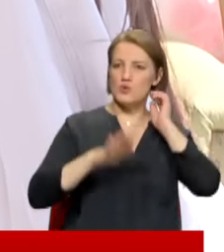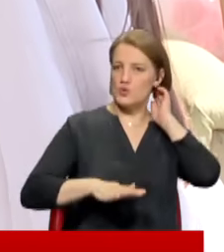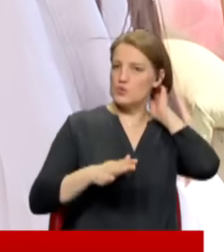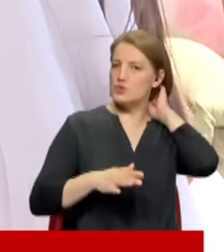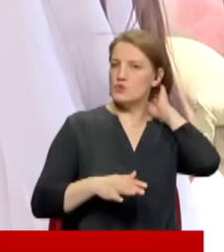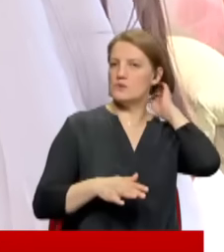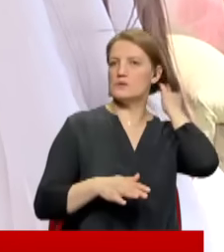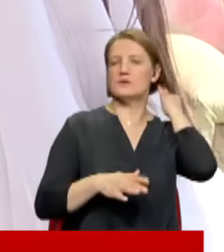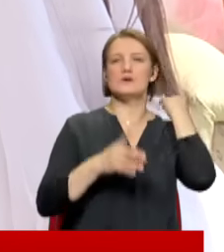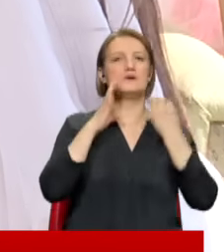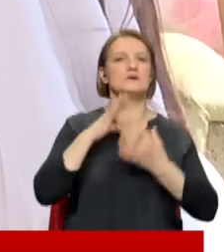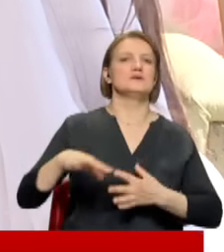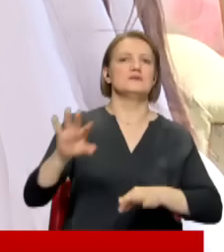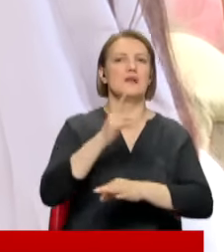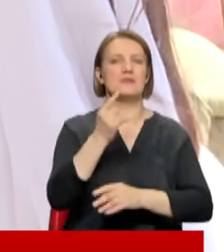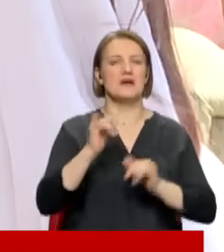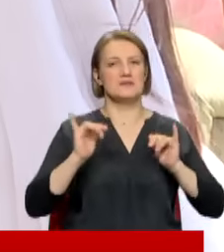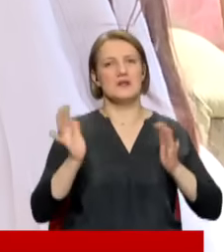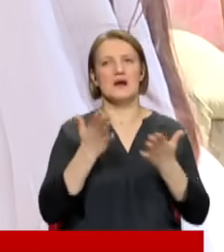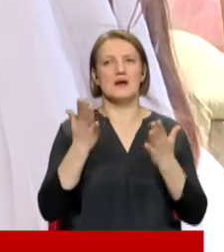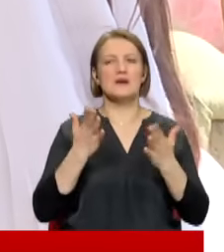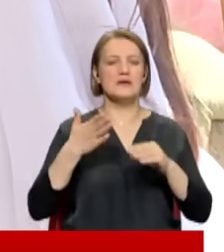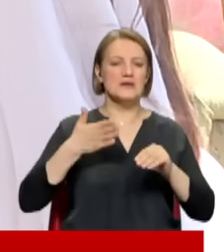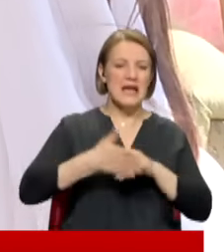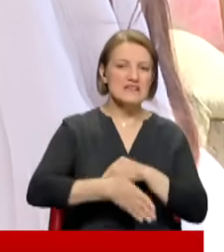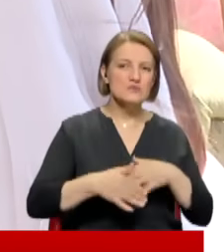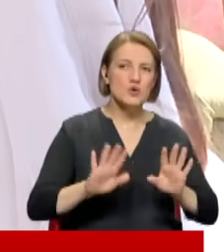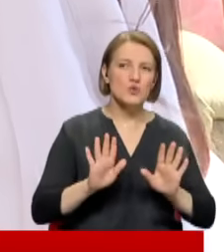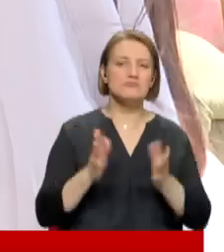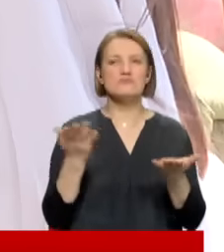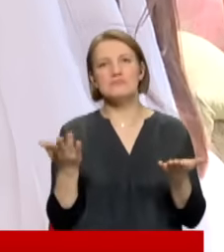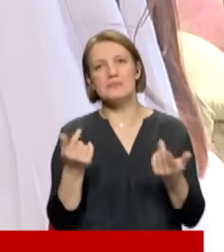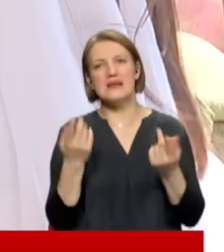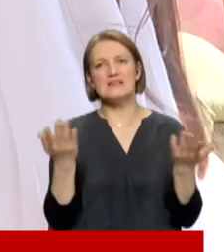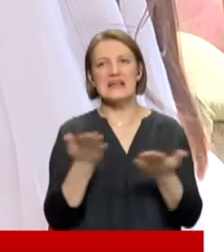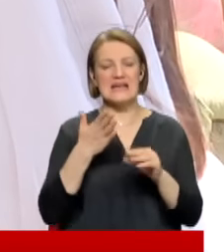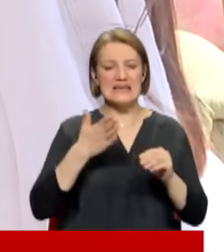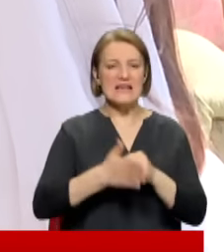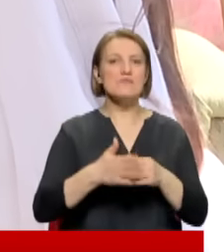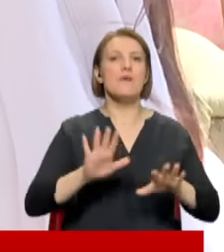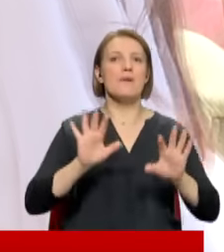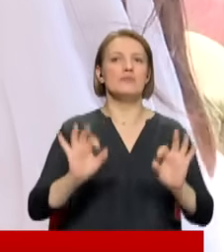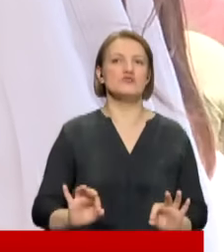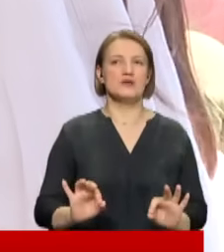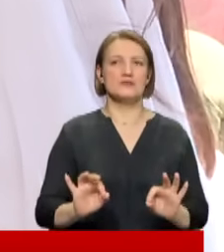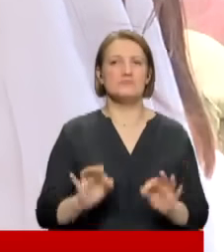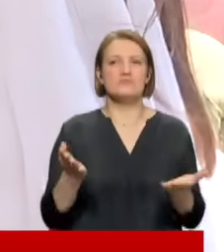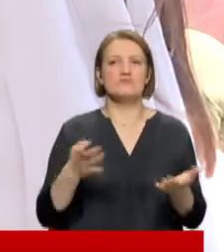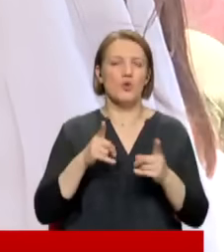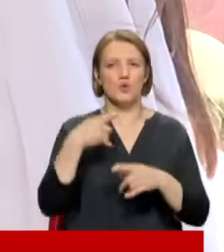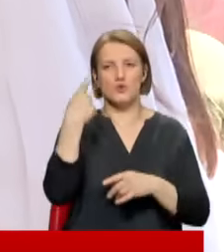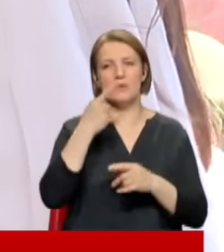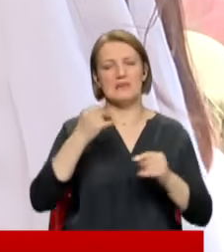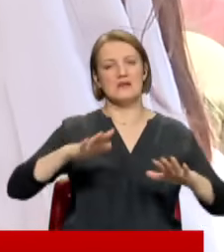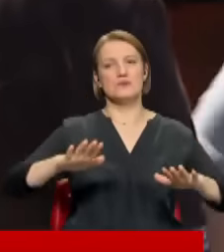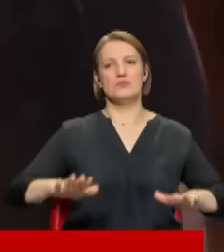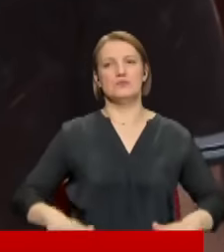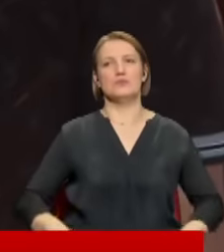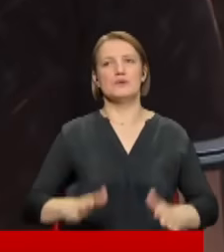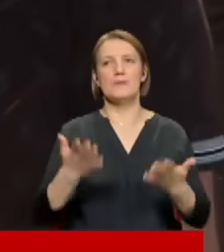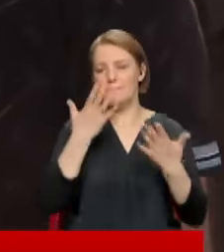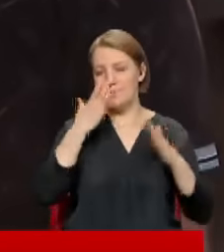geçiyor. İnsanlar biraz artık daha artık kesmiyor mu? Artık yani biraz daha kesmemeye mi başladı? Yani ondan dolayı biraz durgun her